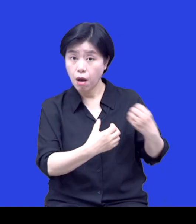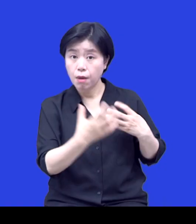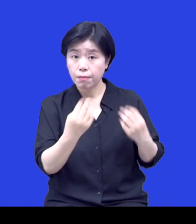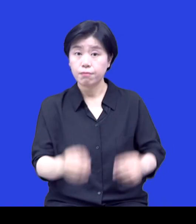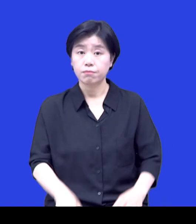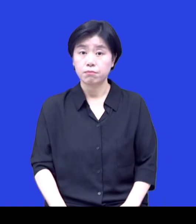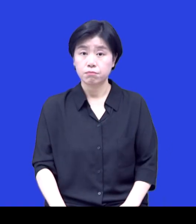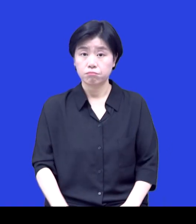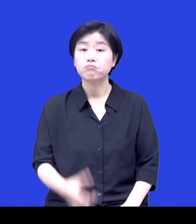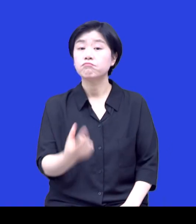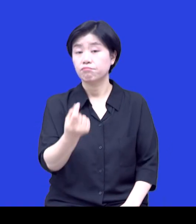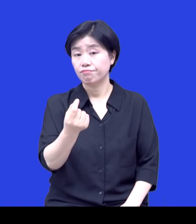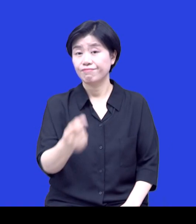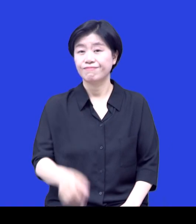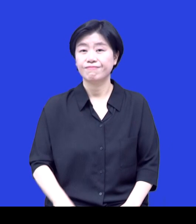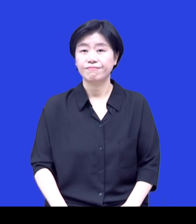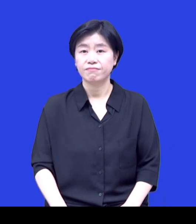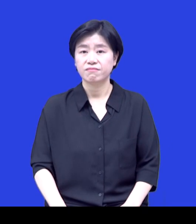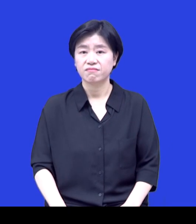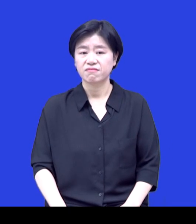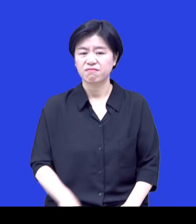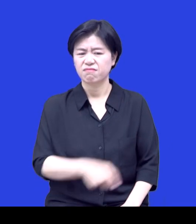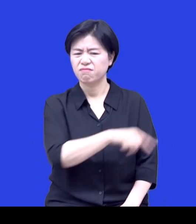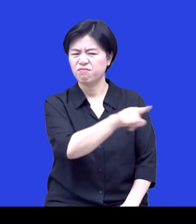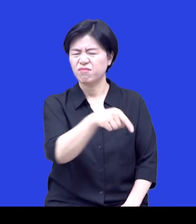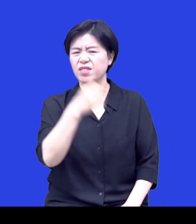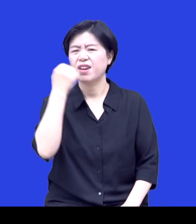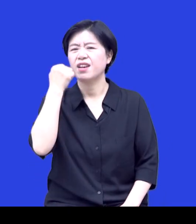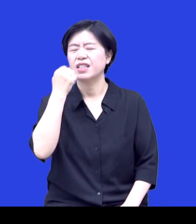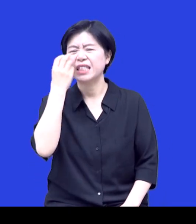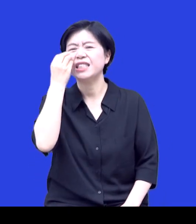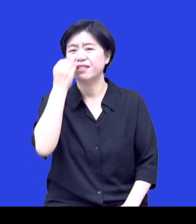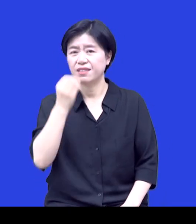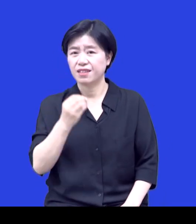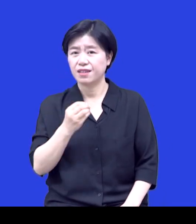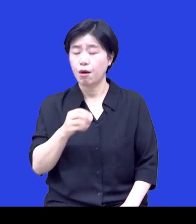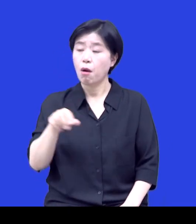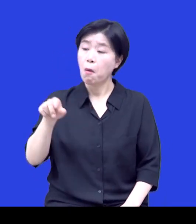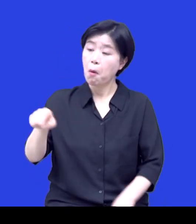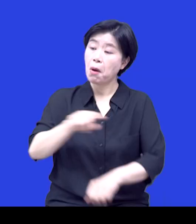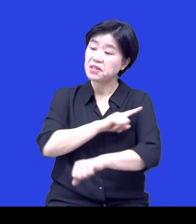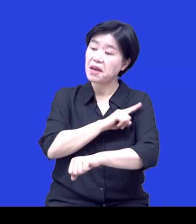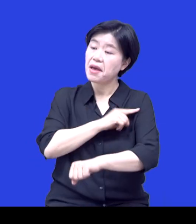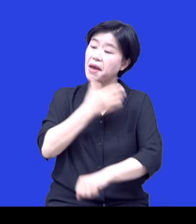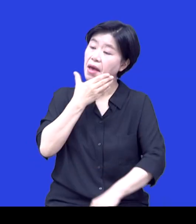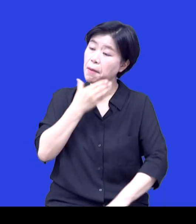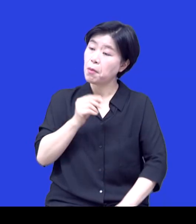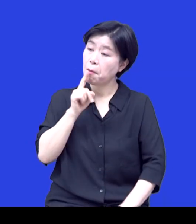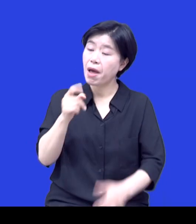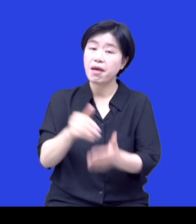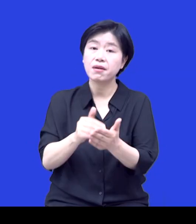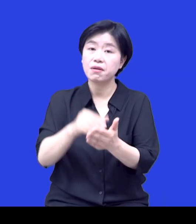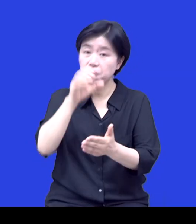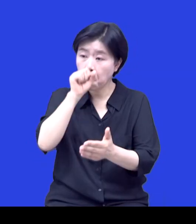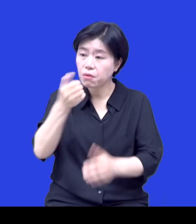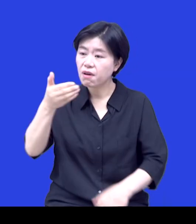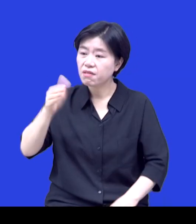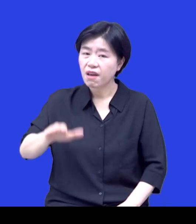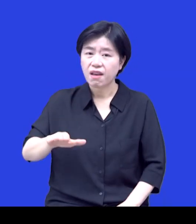저는 정말 그렇게 믿어. 근데 그분들도 그렇네. 그러면 네가 제일 행복해 보인다고 말하면 되지. 돈은 네가 제일 적게